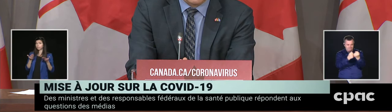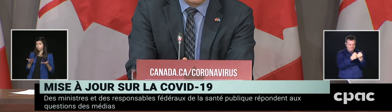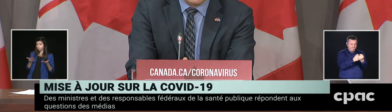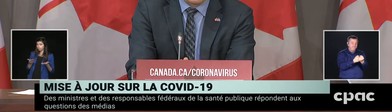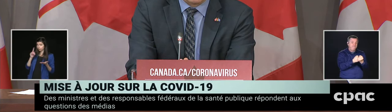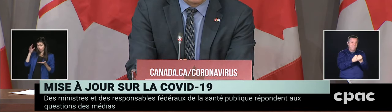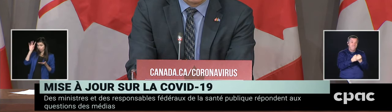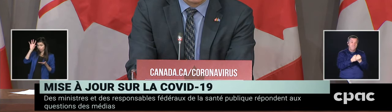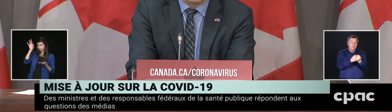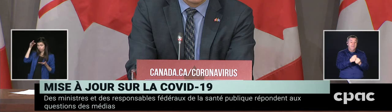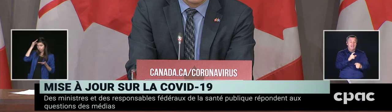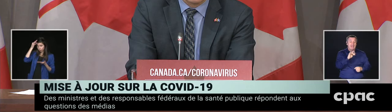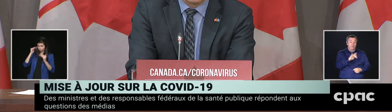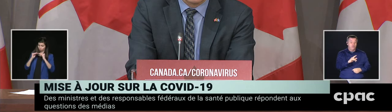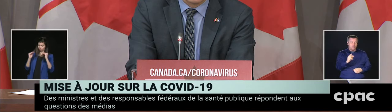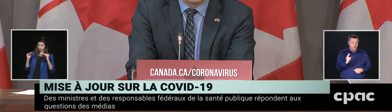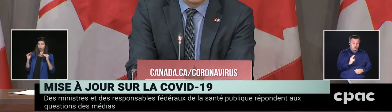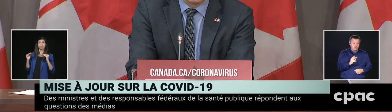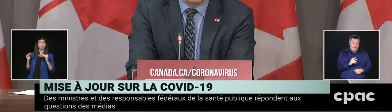et l'importance de la situation.